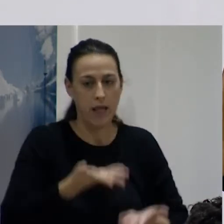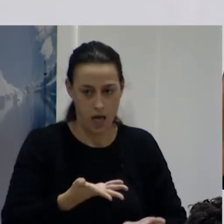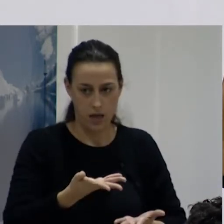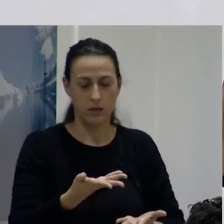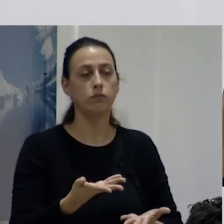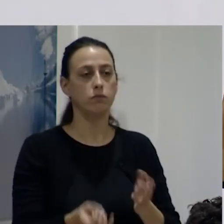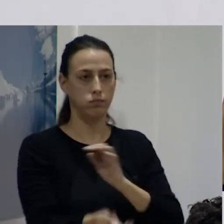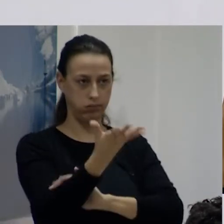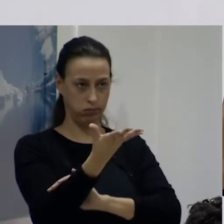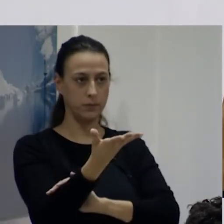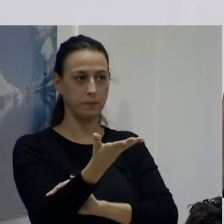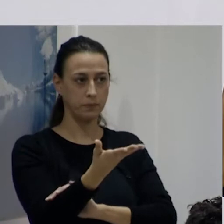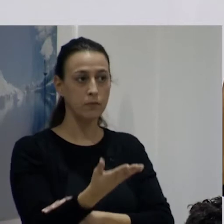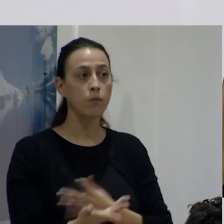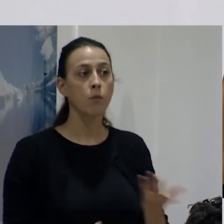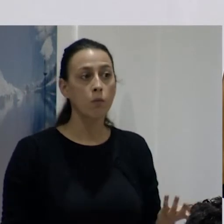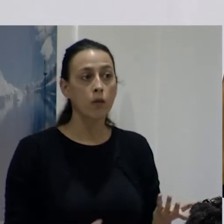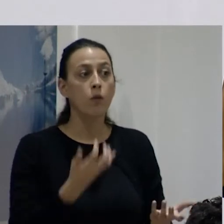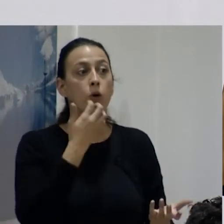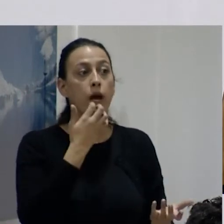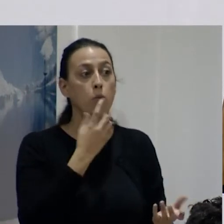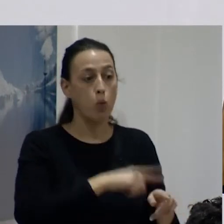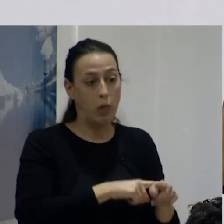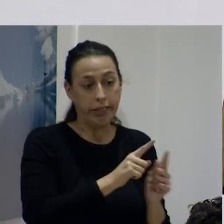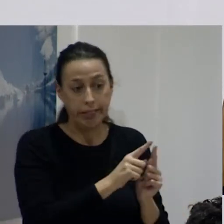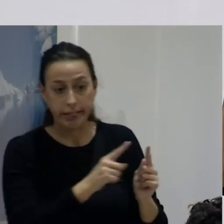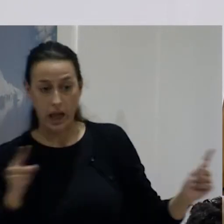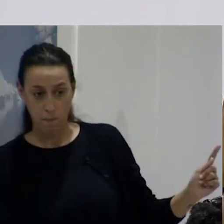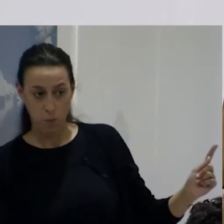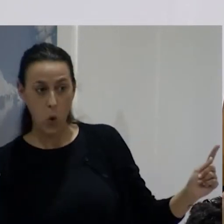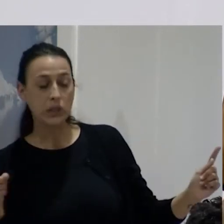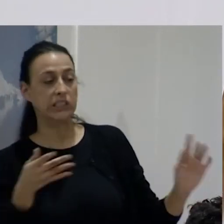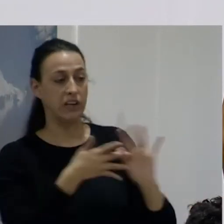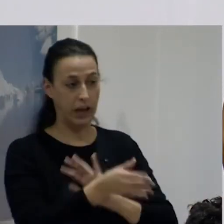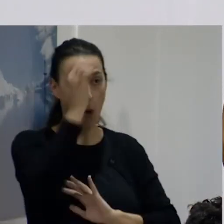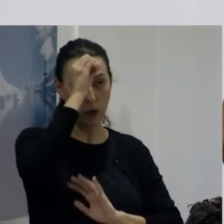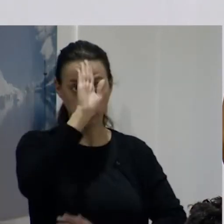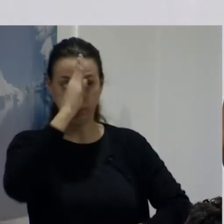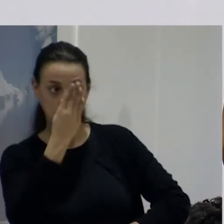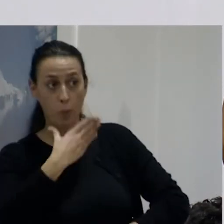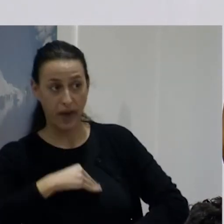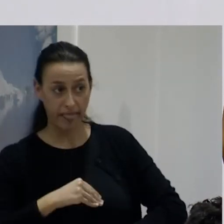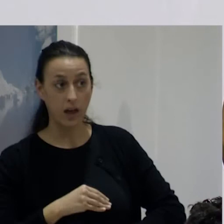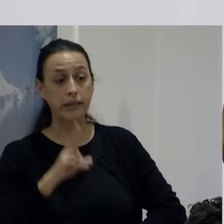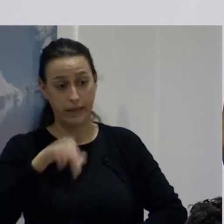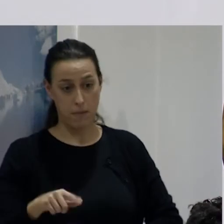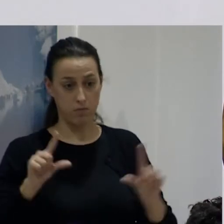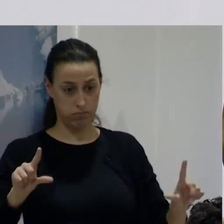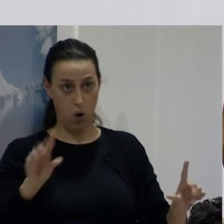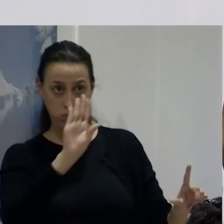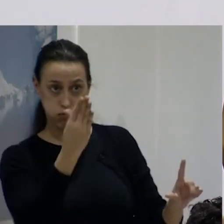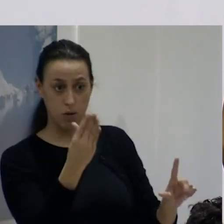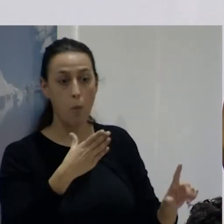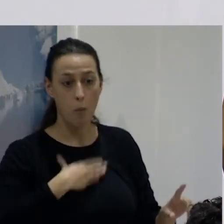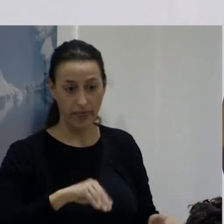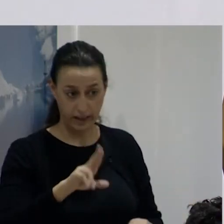opinions que de vegades s'afermen al llarg del procés, de vegades es micolen, però també un procés